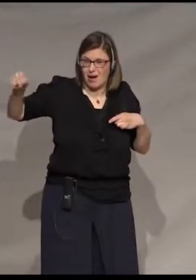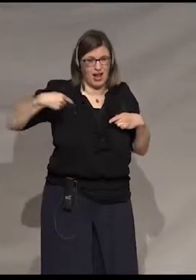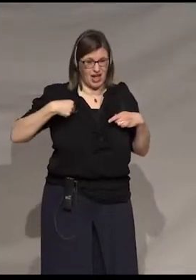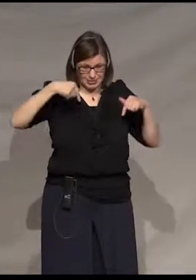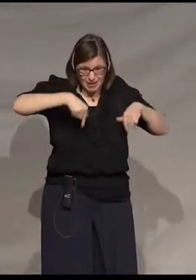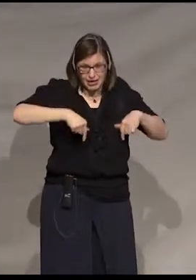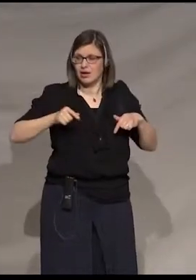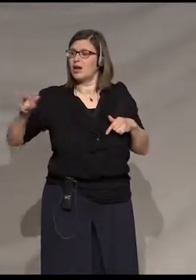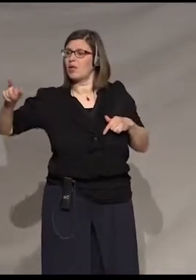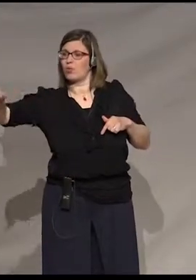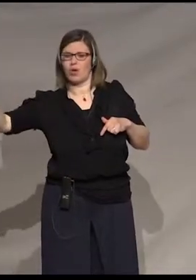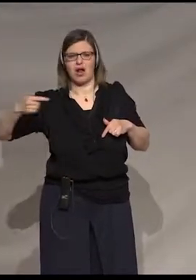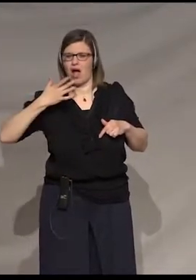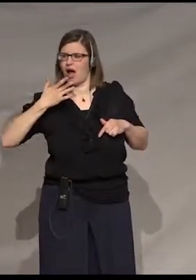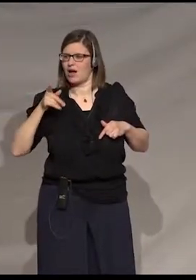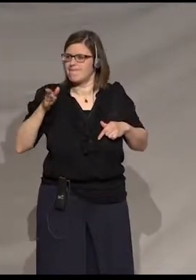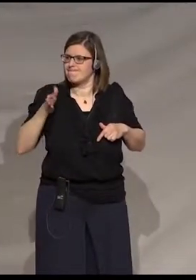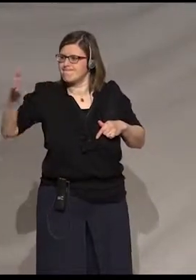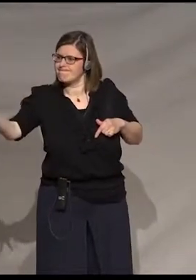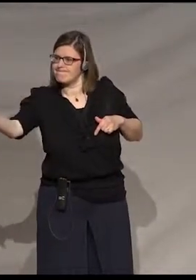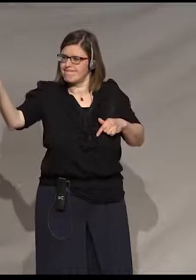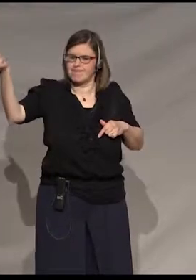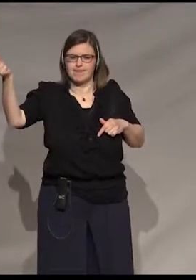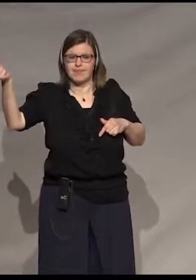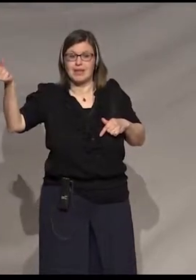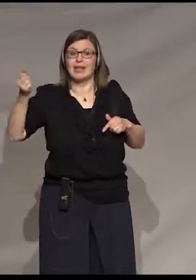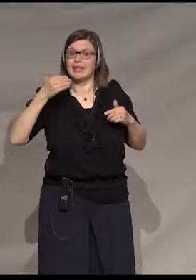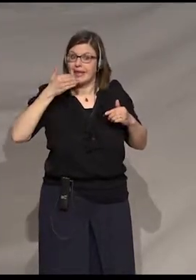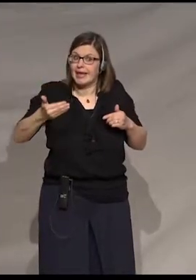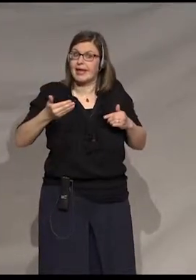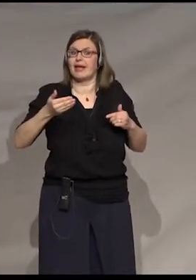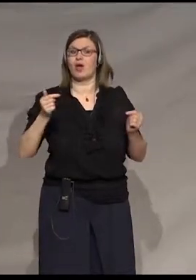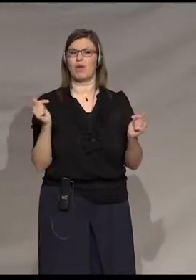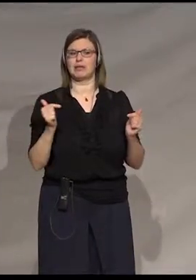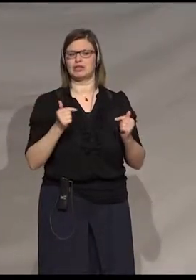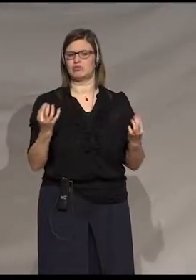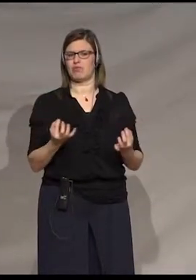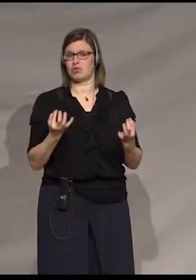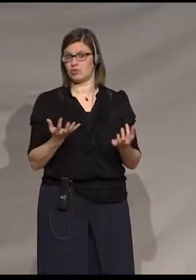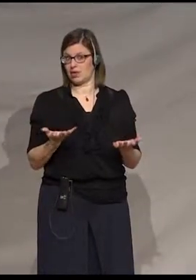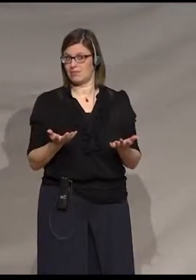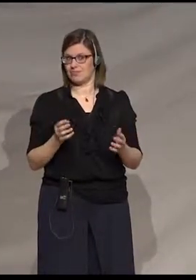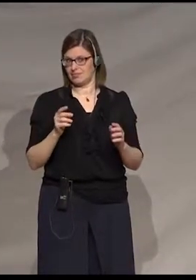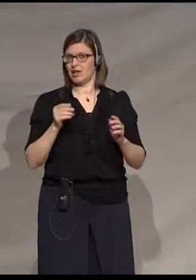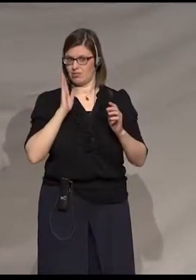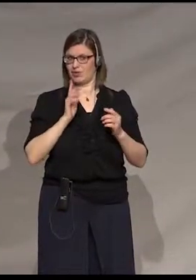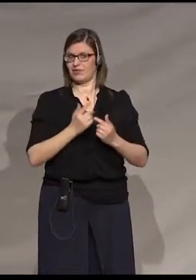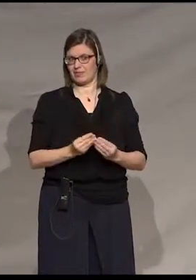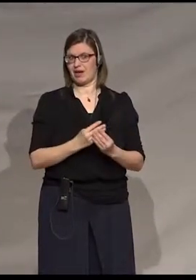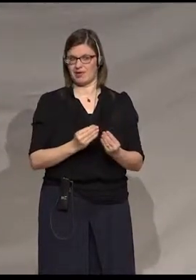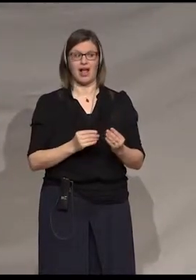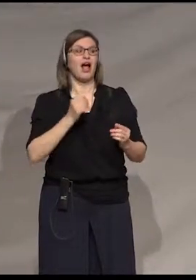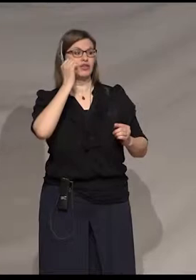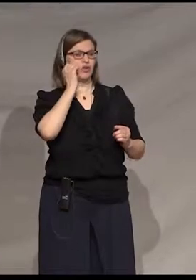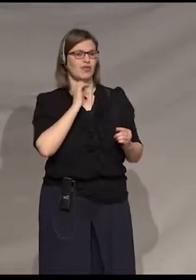Díky inteligentní kompenzační pomůcce. A pokud budete mít s ní nějaký problém, tak vám pomůže člověk, který sám používá, tak dobře ví, jak